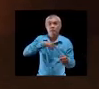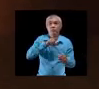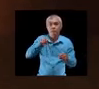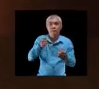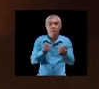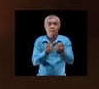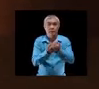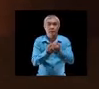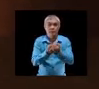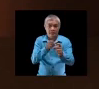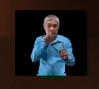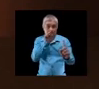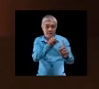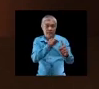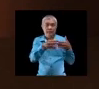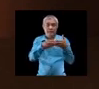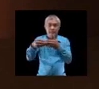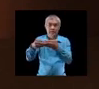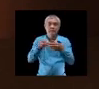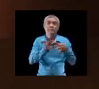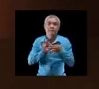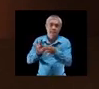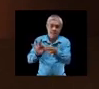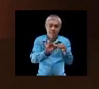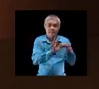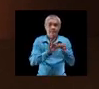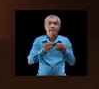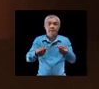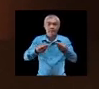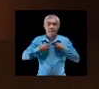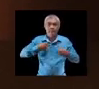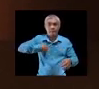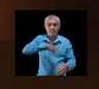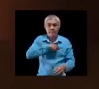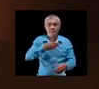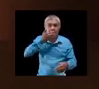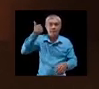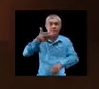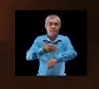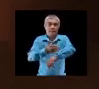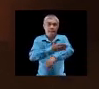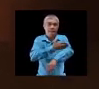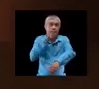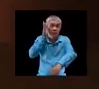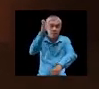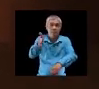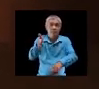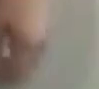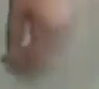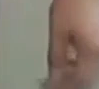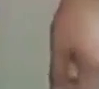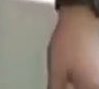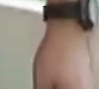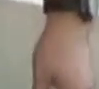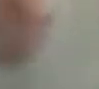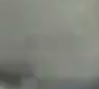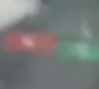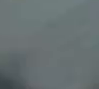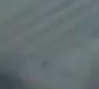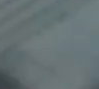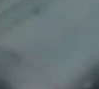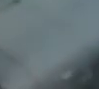tangkilikin na natin ang mapagkaisang leader na maghahatid sa atin ng mas maunlad na bukas.